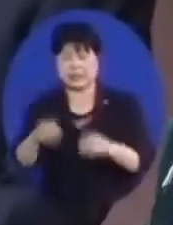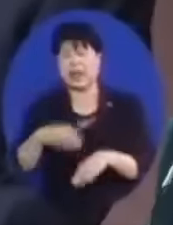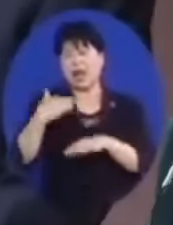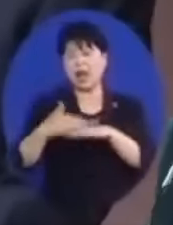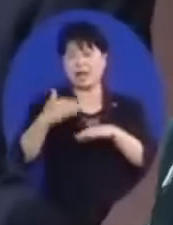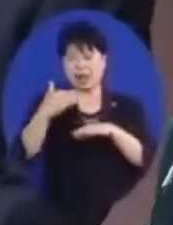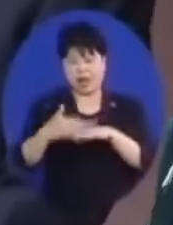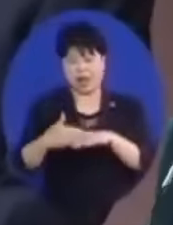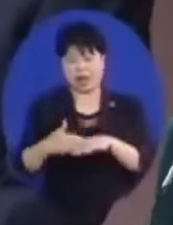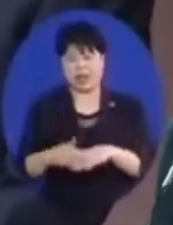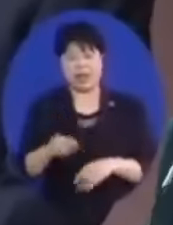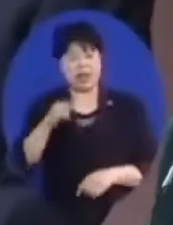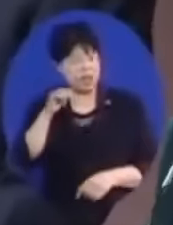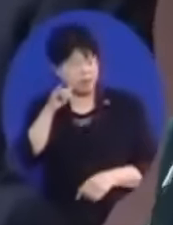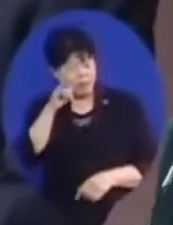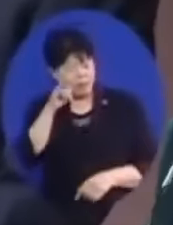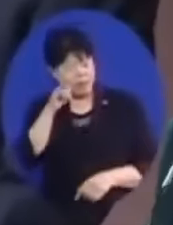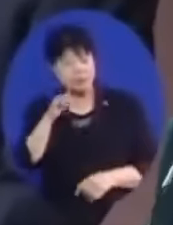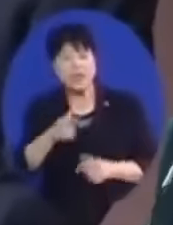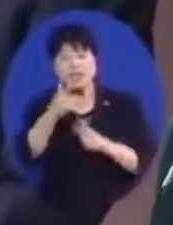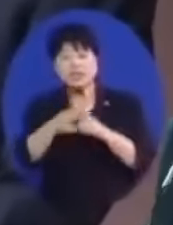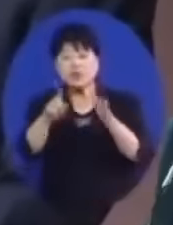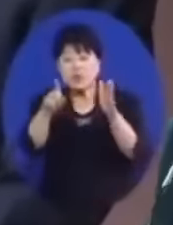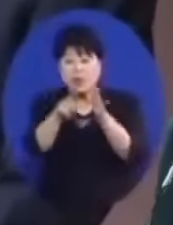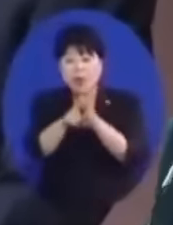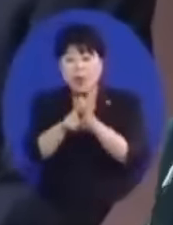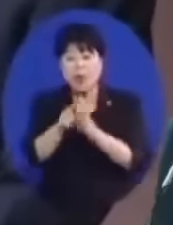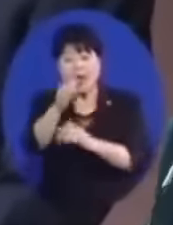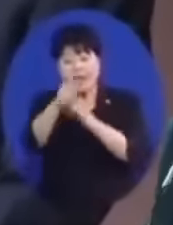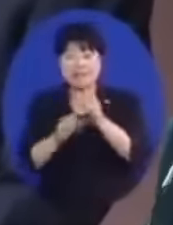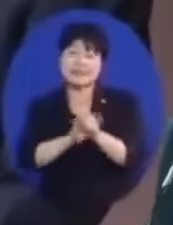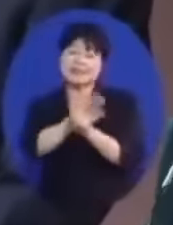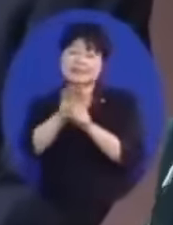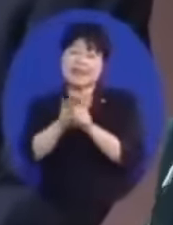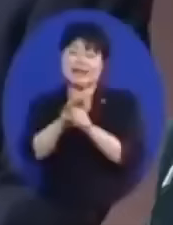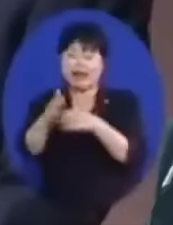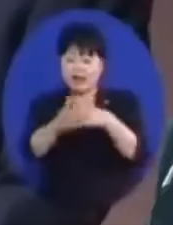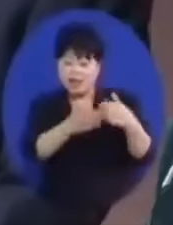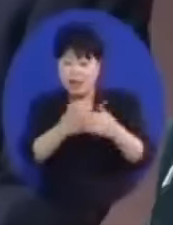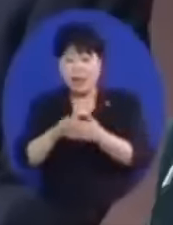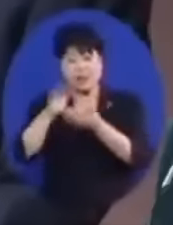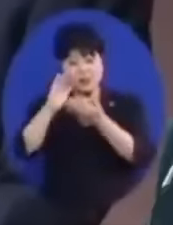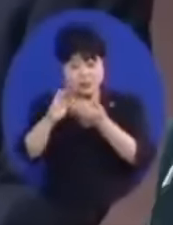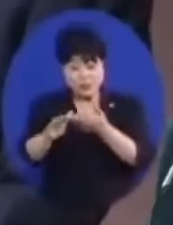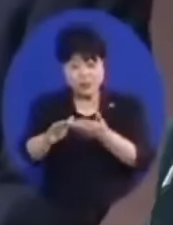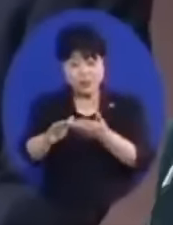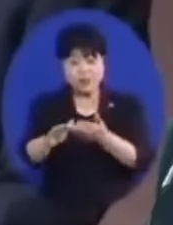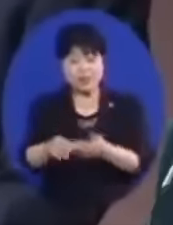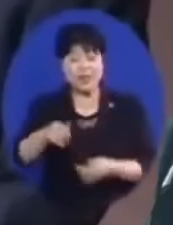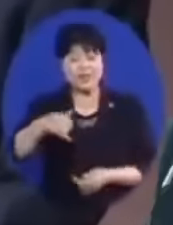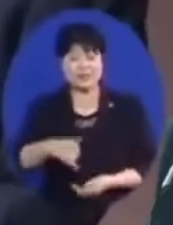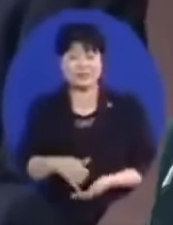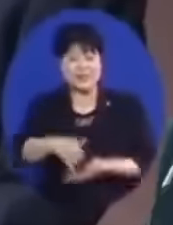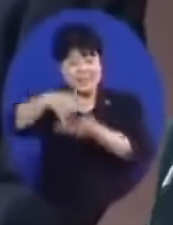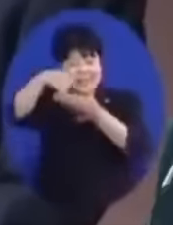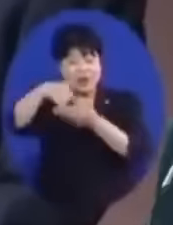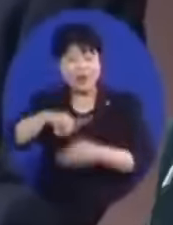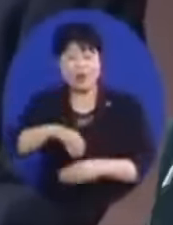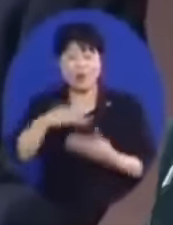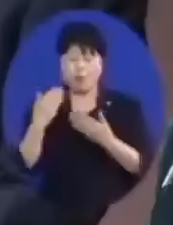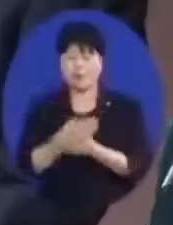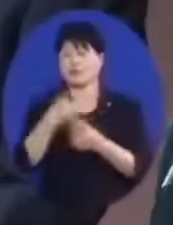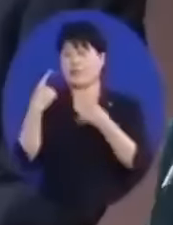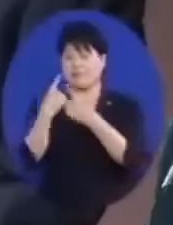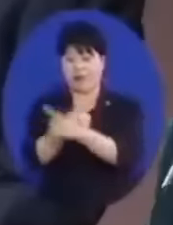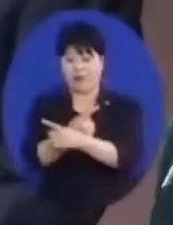깡패들, 중독자들이 예수님을 믿고 하나님의 사랑을 체험하고 난 다음 그 인격이 완전히 달라진